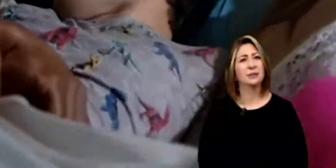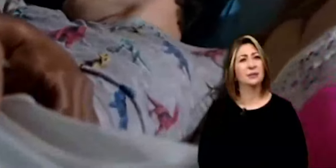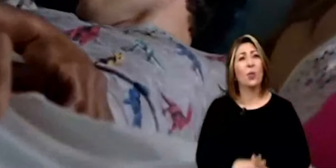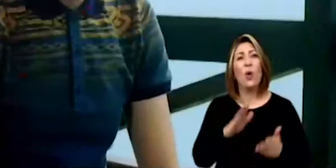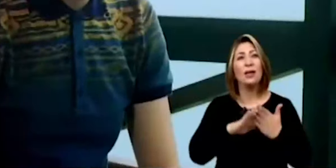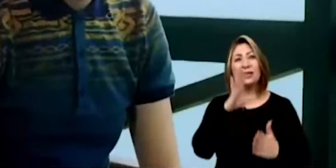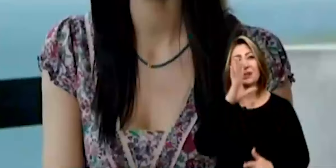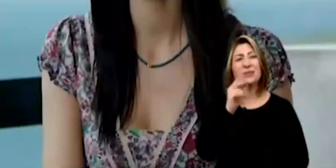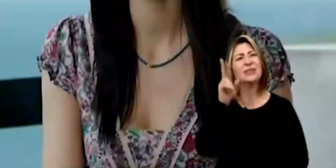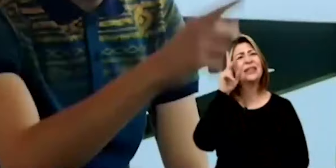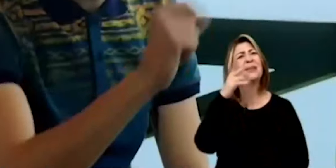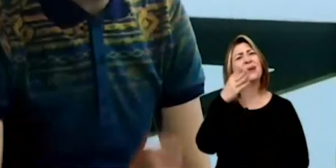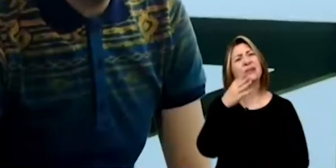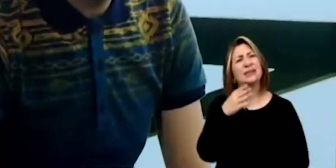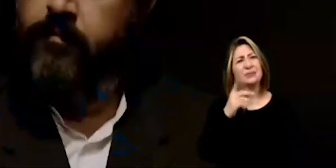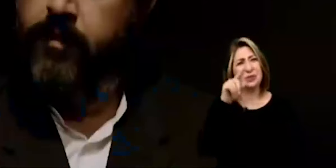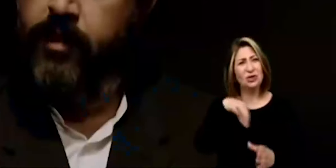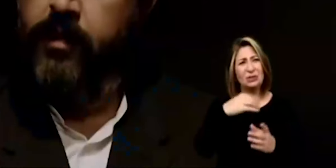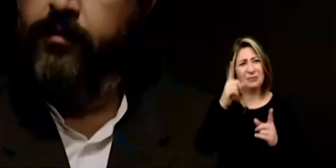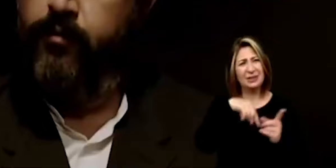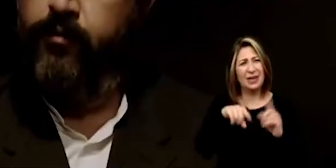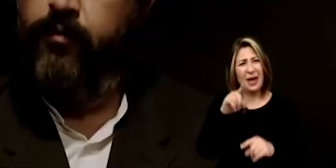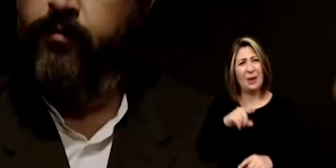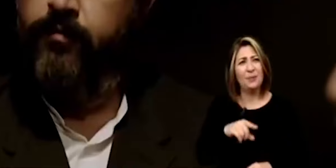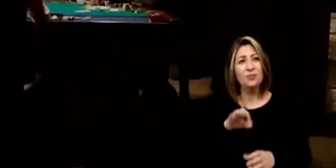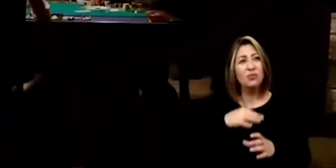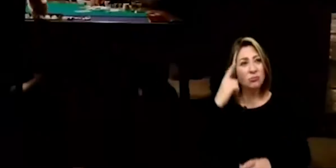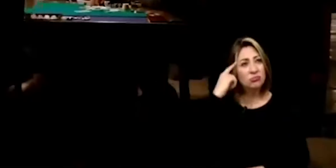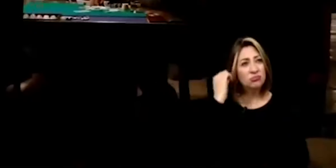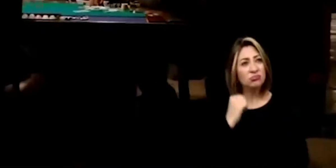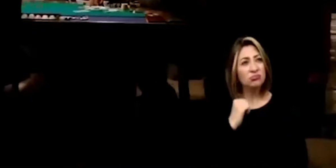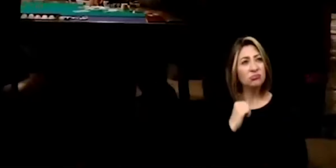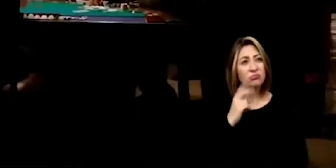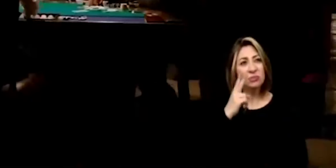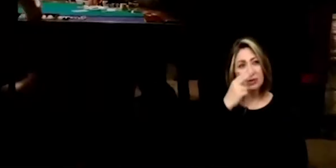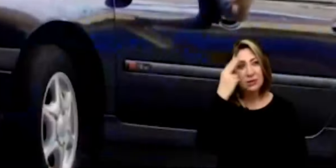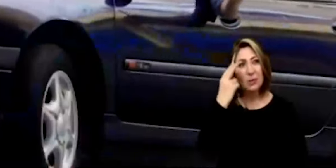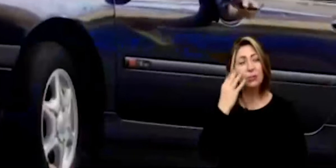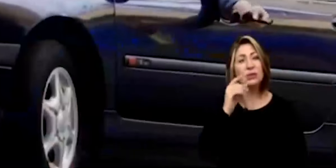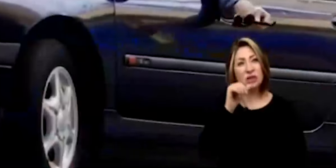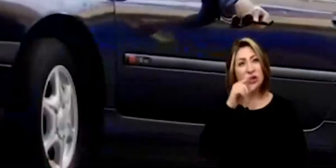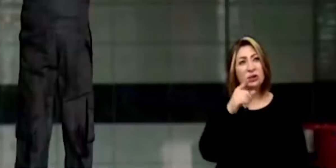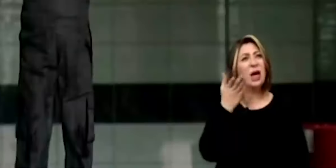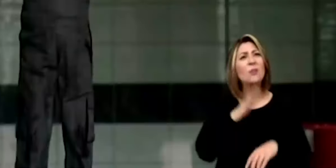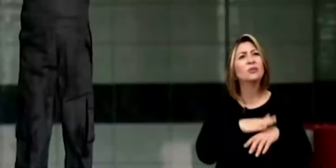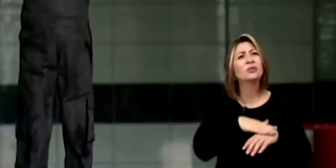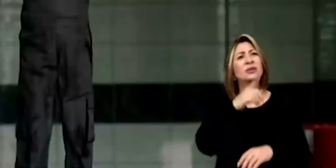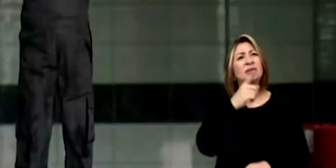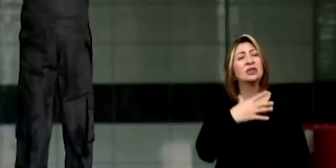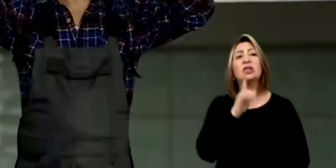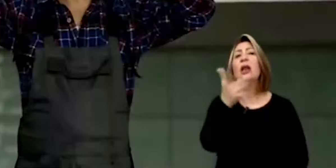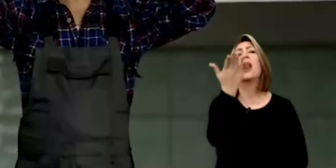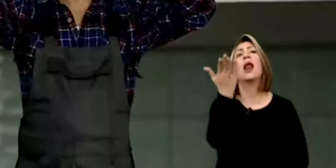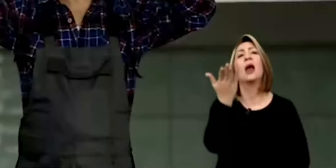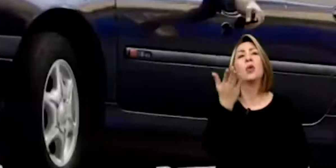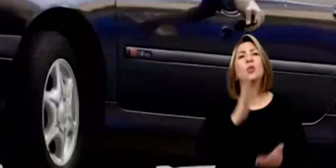Kimmiş o arkadaş? Tanıman ya. Biraz çay daha içer miyiz? Bir çaydır tutturdum. Bir şarabımızı iç. Ne yapıyorsun sen ya? Sana